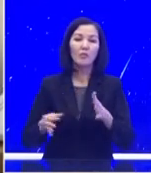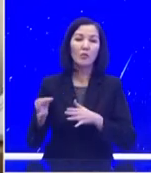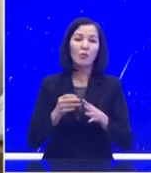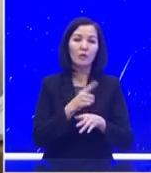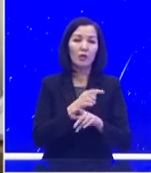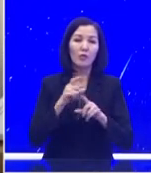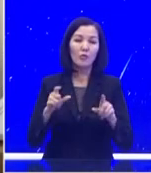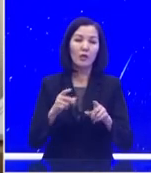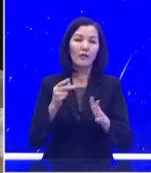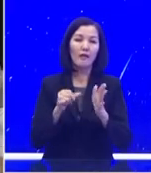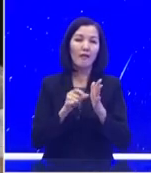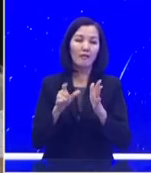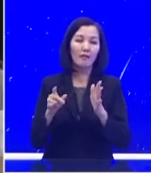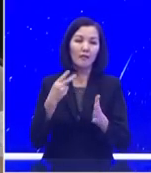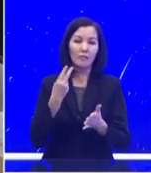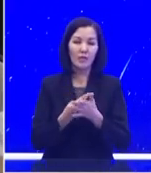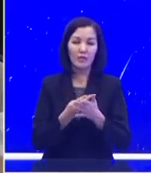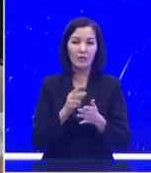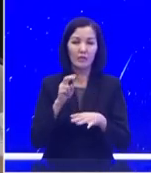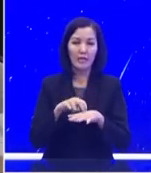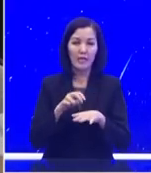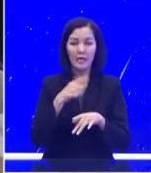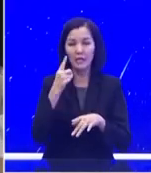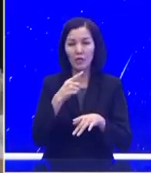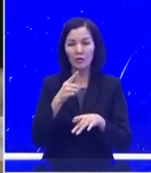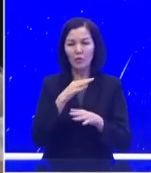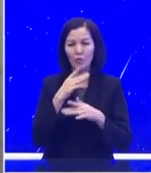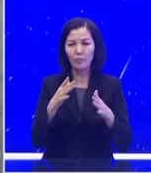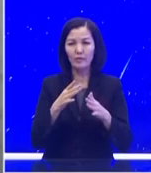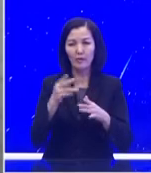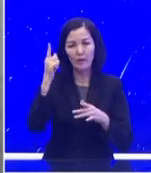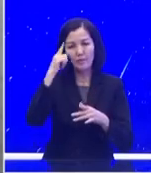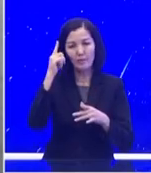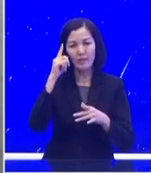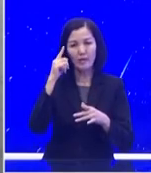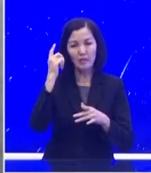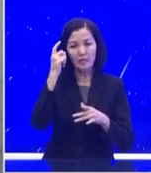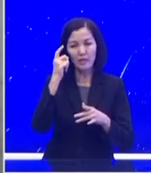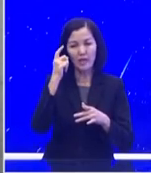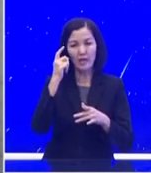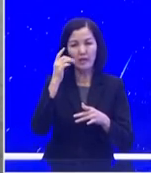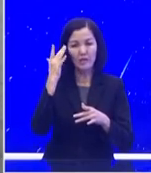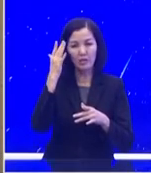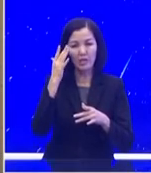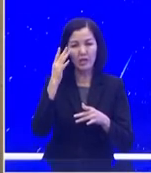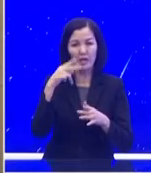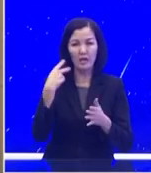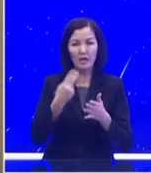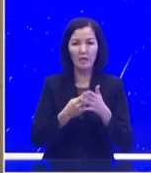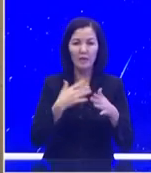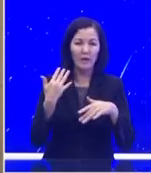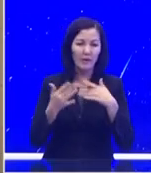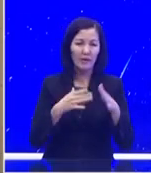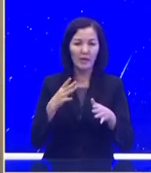ауруханада 6 қордайлық азамат жатыр. Дәрігерлердің айтуынша олардың көбісі миы шайқалып бас, жамбас сүйек жарақаттарымен келіп